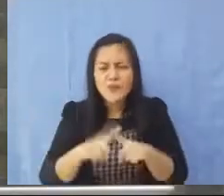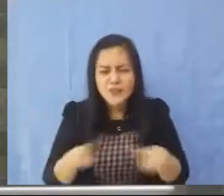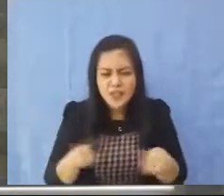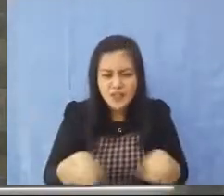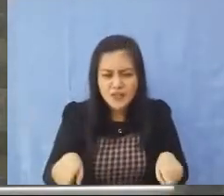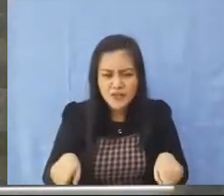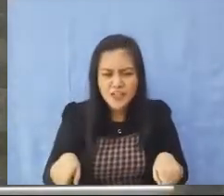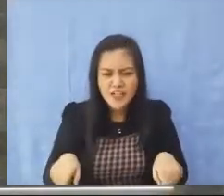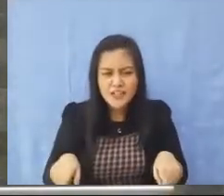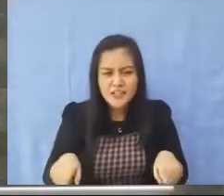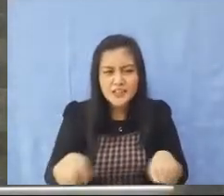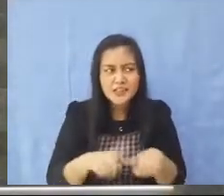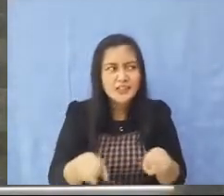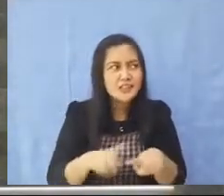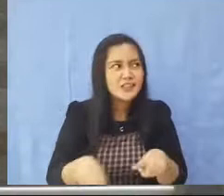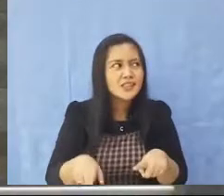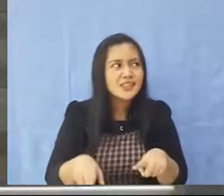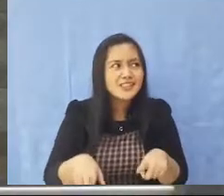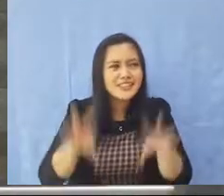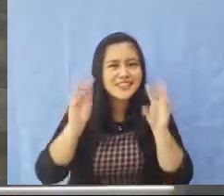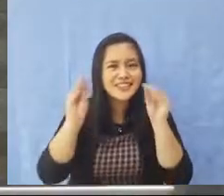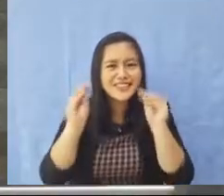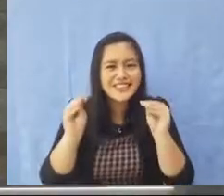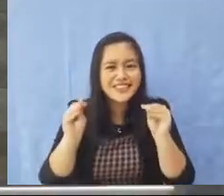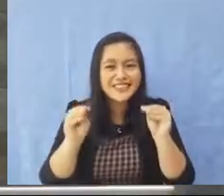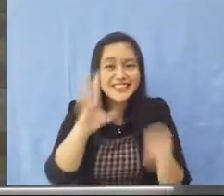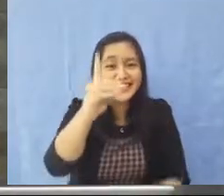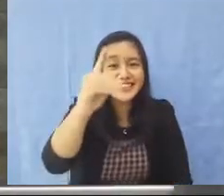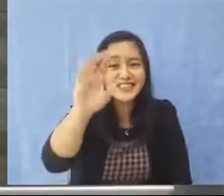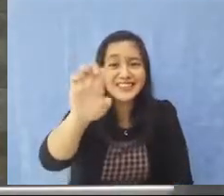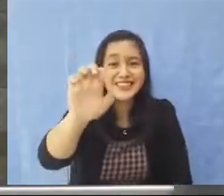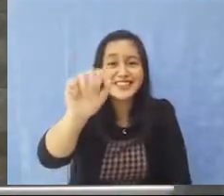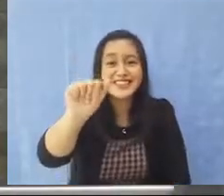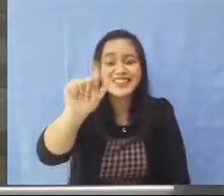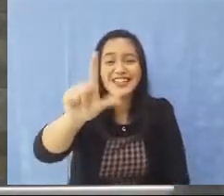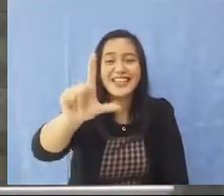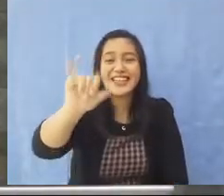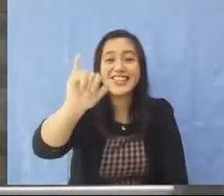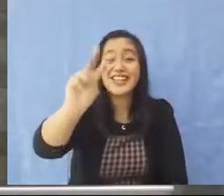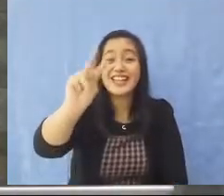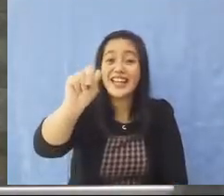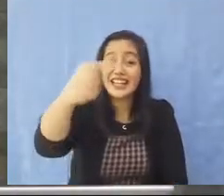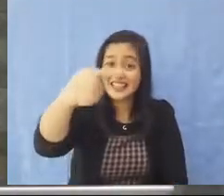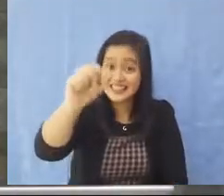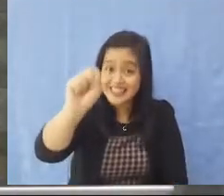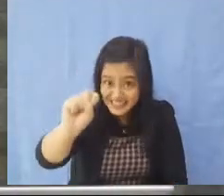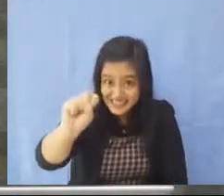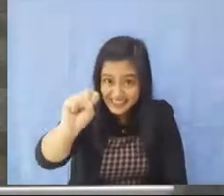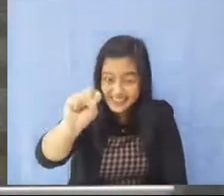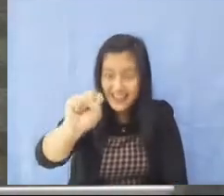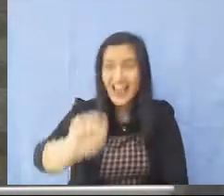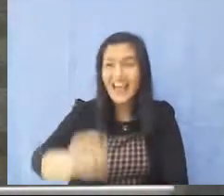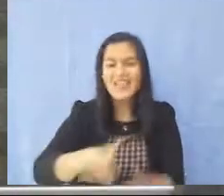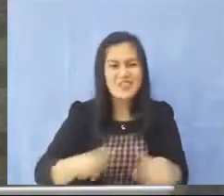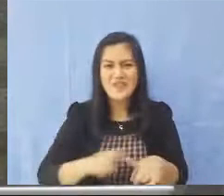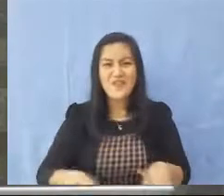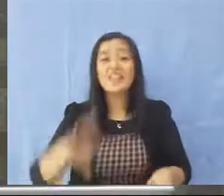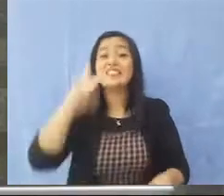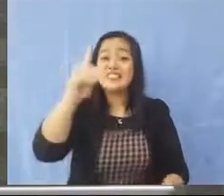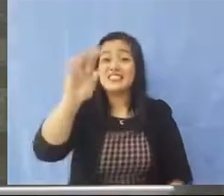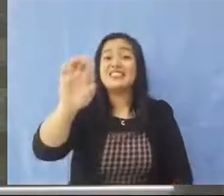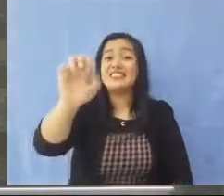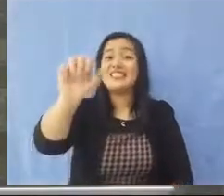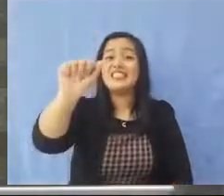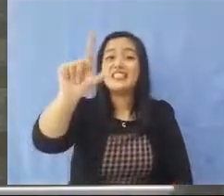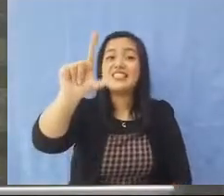sa mga pamilya. Well, I'm simply trying to tell you because knowing that there is a history for the chosen family,